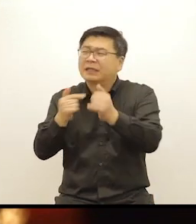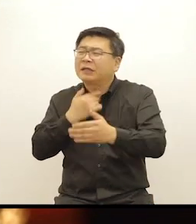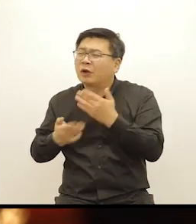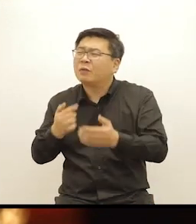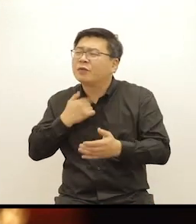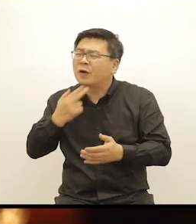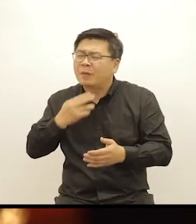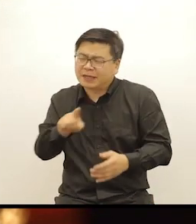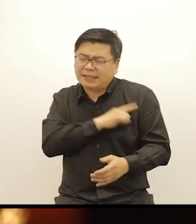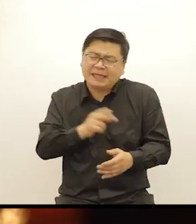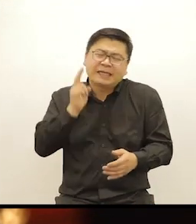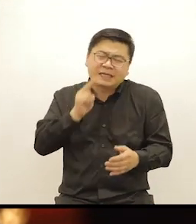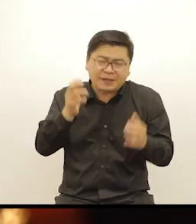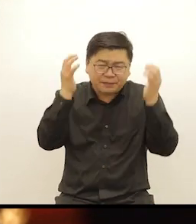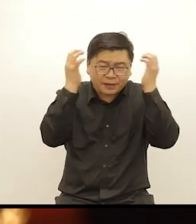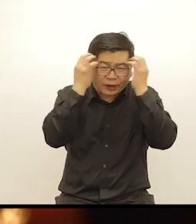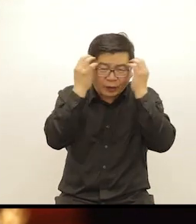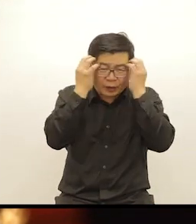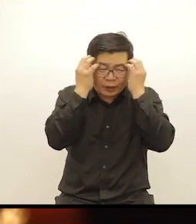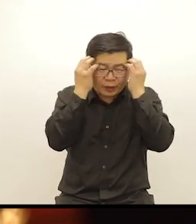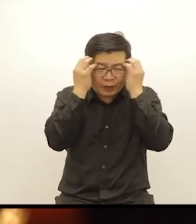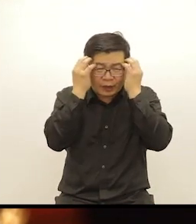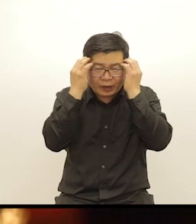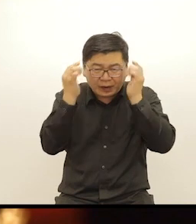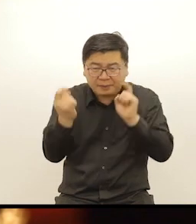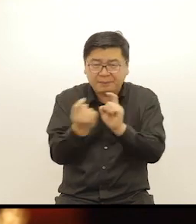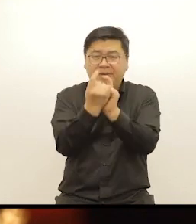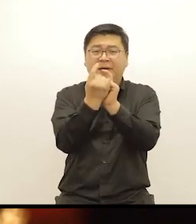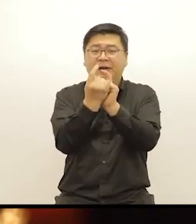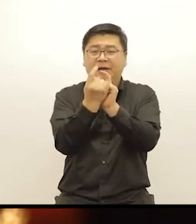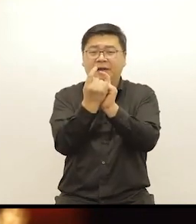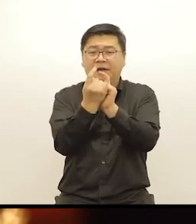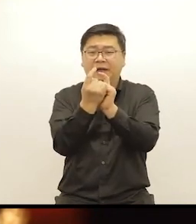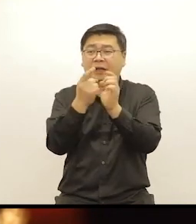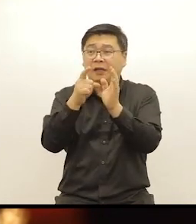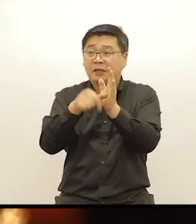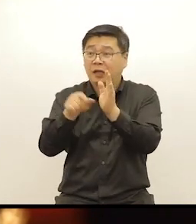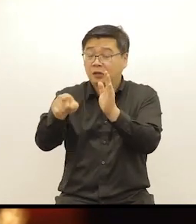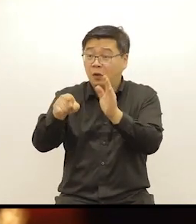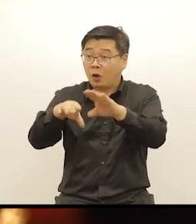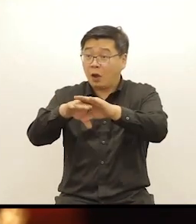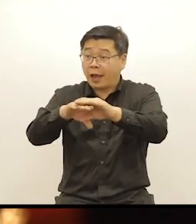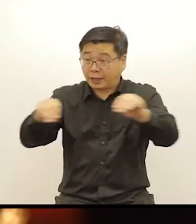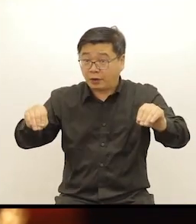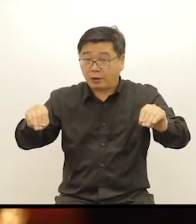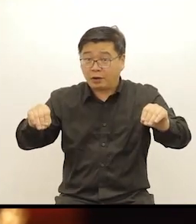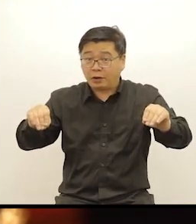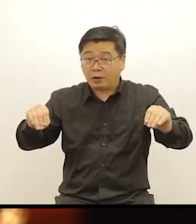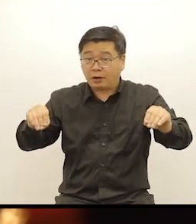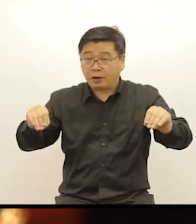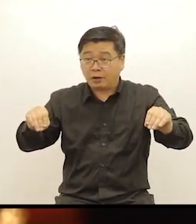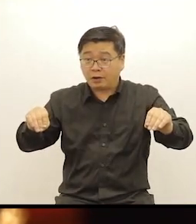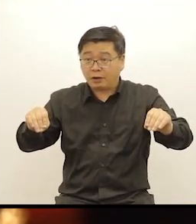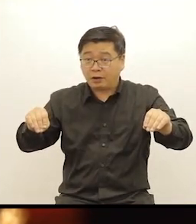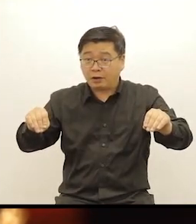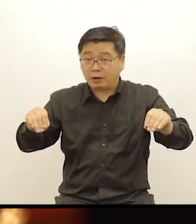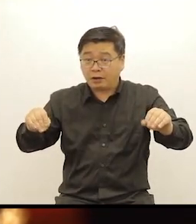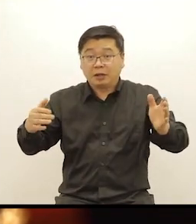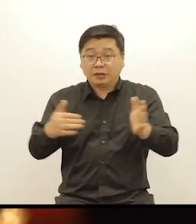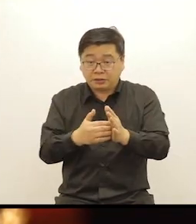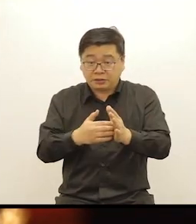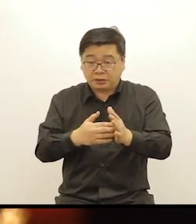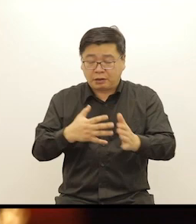어떤 최악으로 사람들이 경험해 보지 못한 막 고난의 그 직면에서